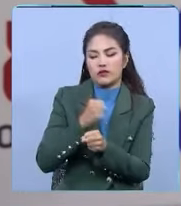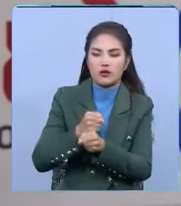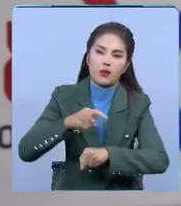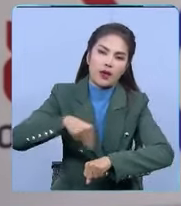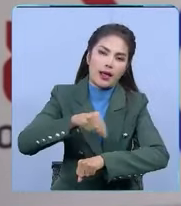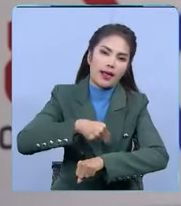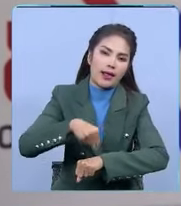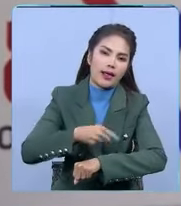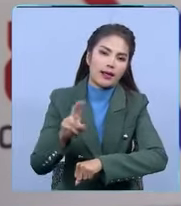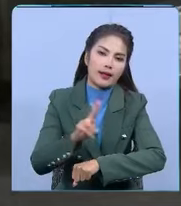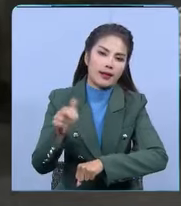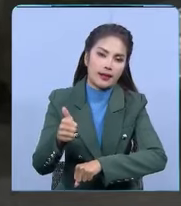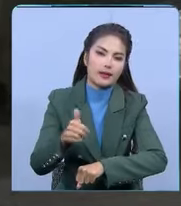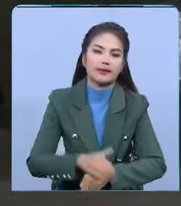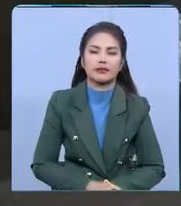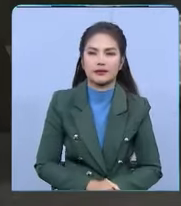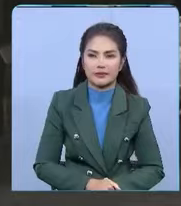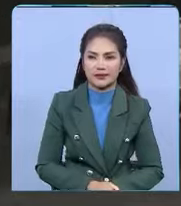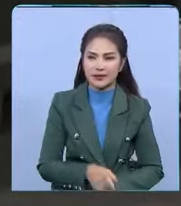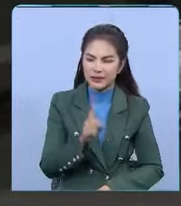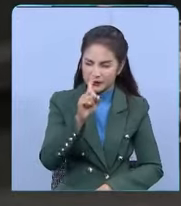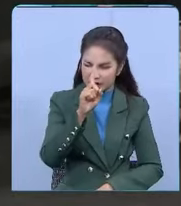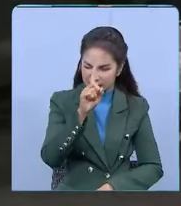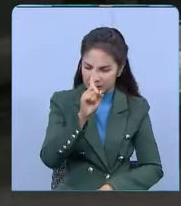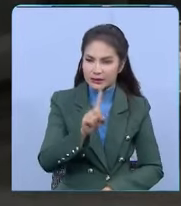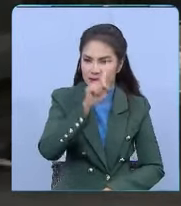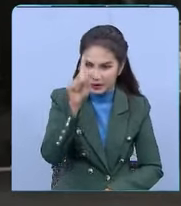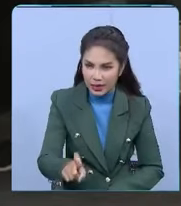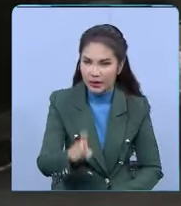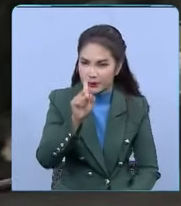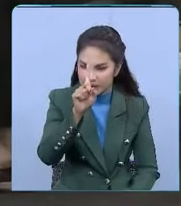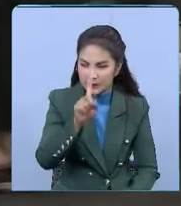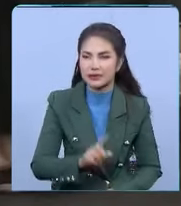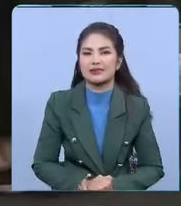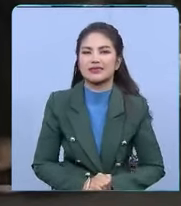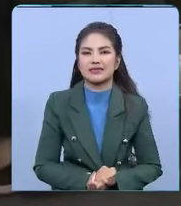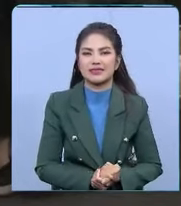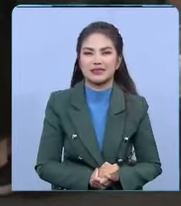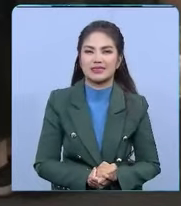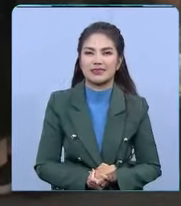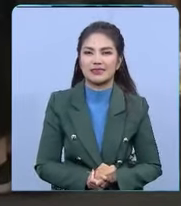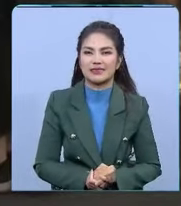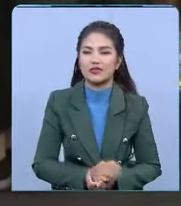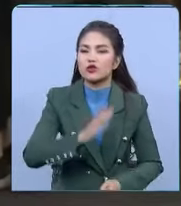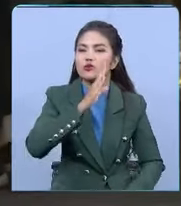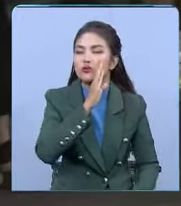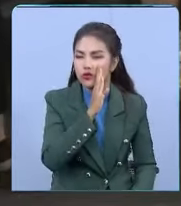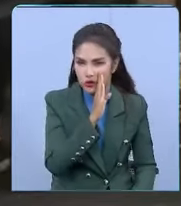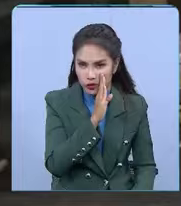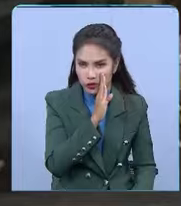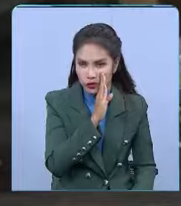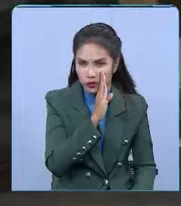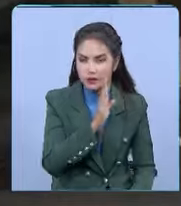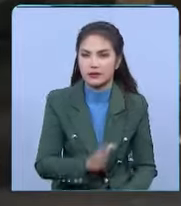ต้องใช้เวลาอีกหมวดนึงครับผมขออีกหมวดนึงอีกคำถามนึงอันนี้แล้วกันครับยังไม่ได้ถูกเลือกไปหมวดถ้าหากนะครับถ้าหากว่า